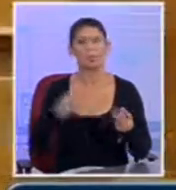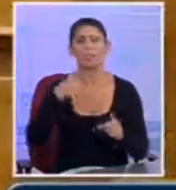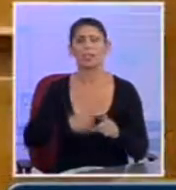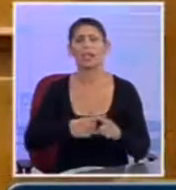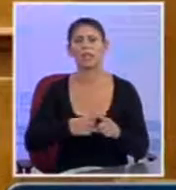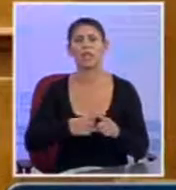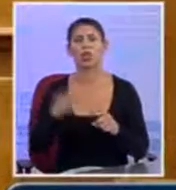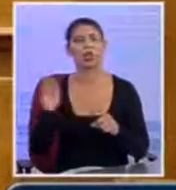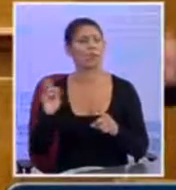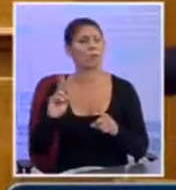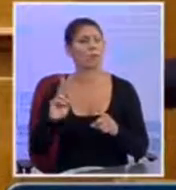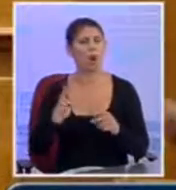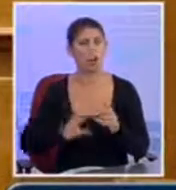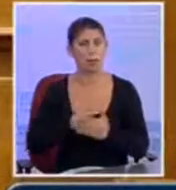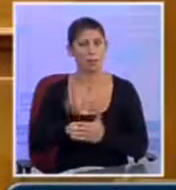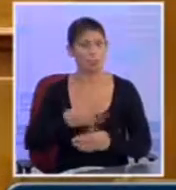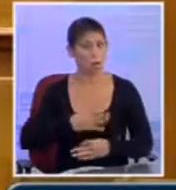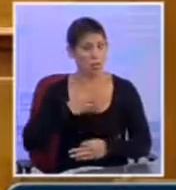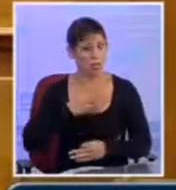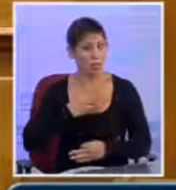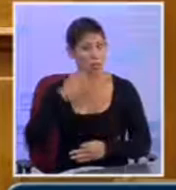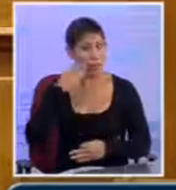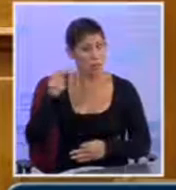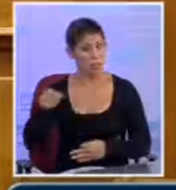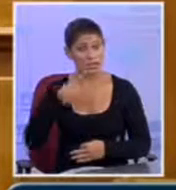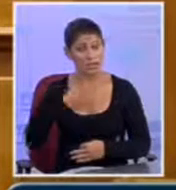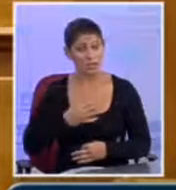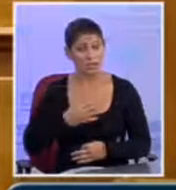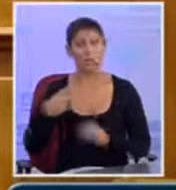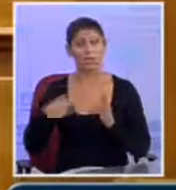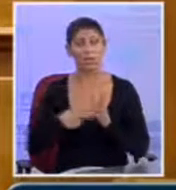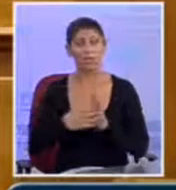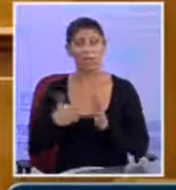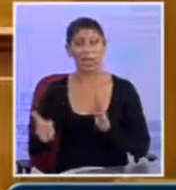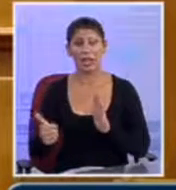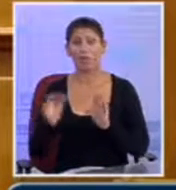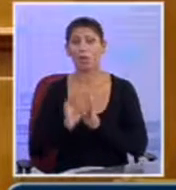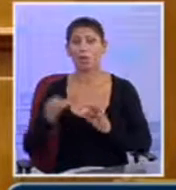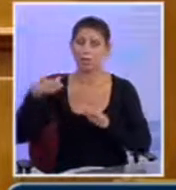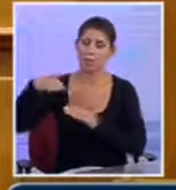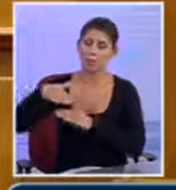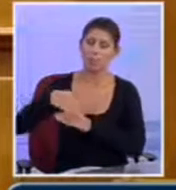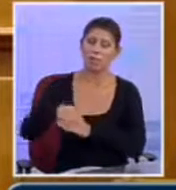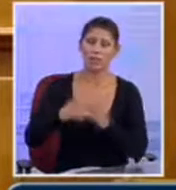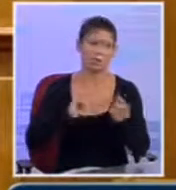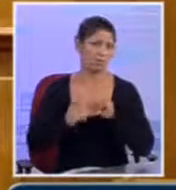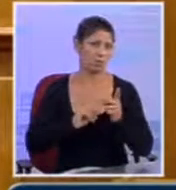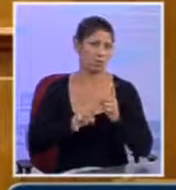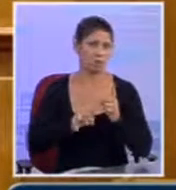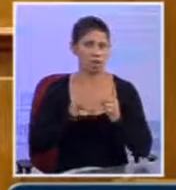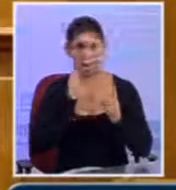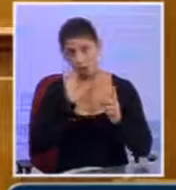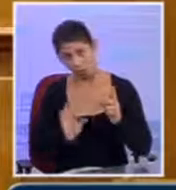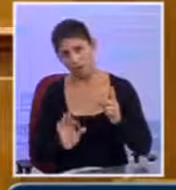πρόσημο? Ο κύριος Μαϊμαράκης μας είπε και το 2016 προβλέπεται ύφεση στη συμφωνία.